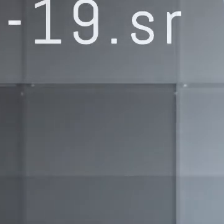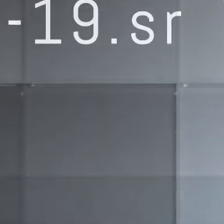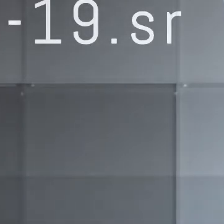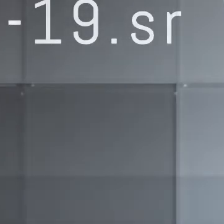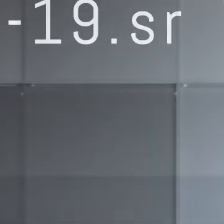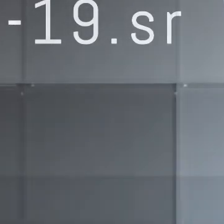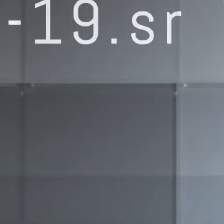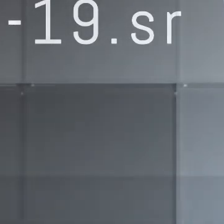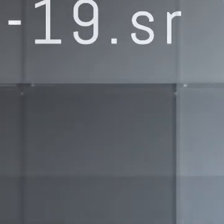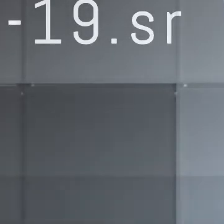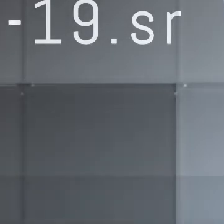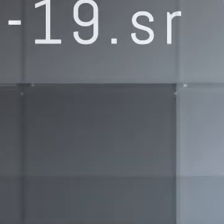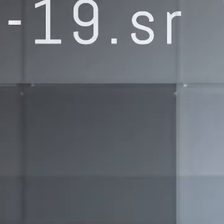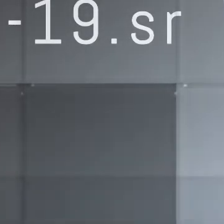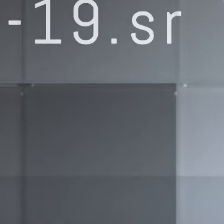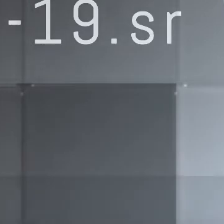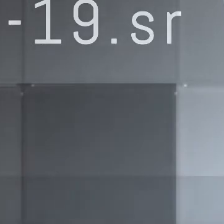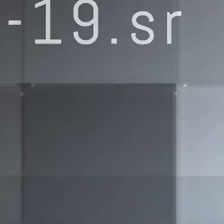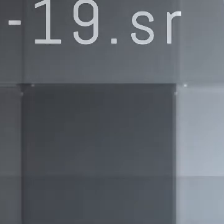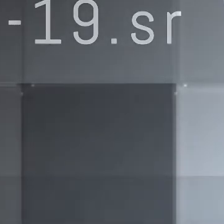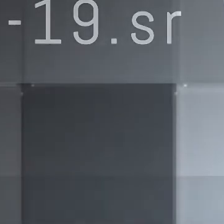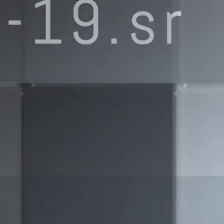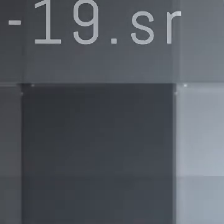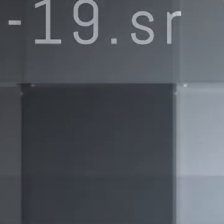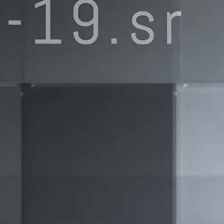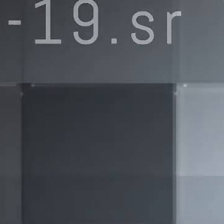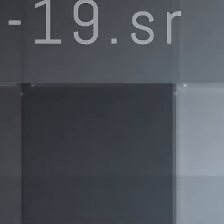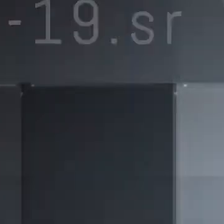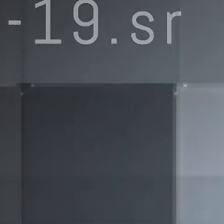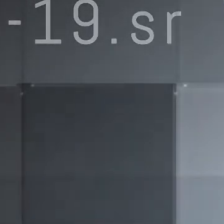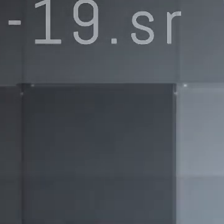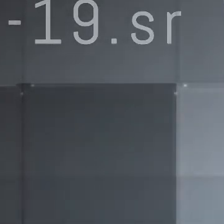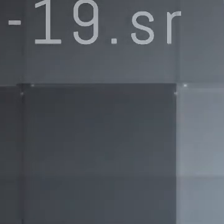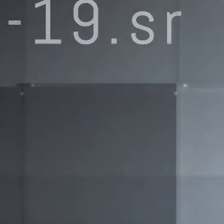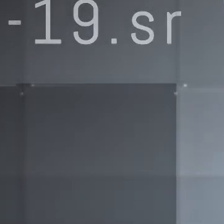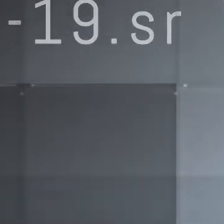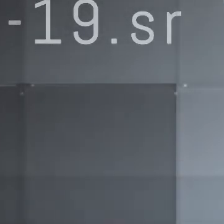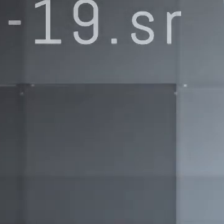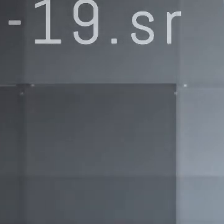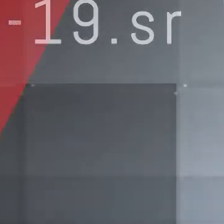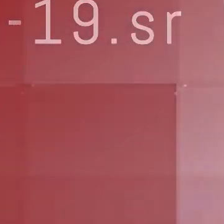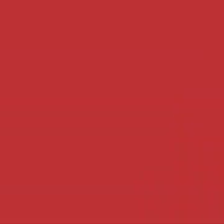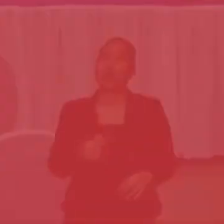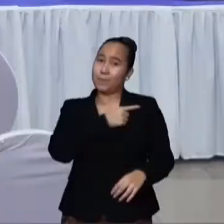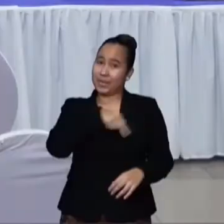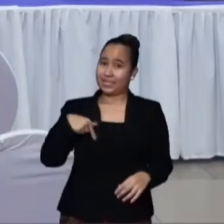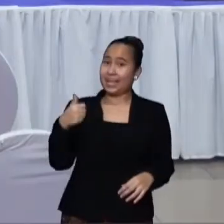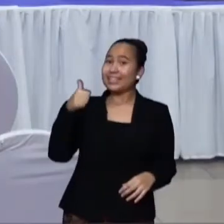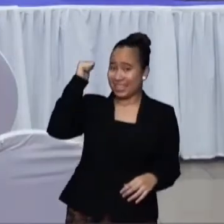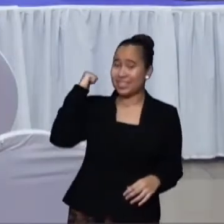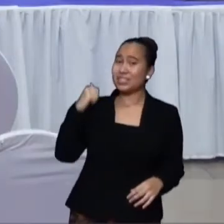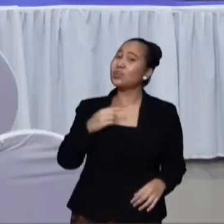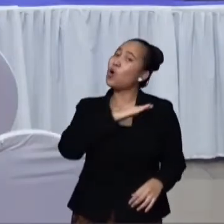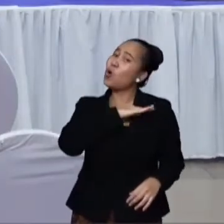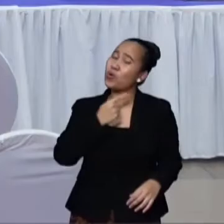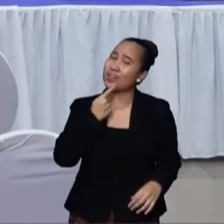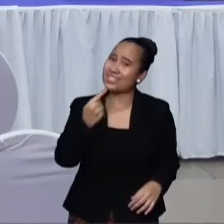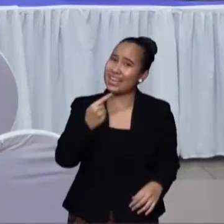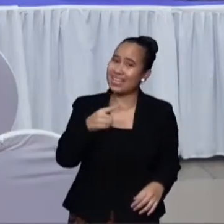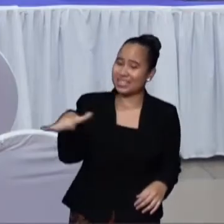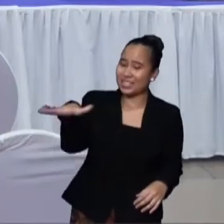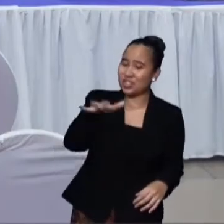maken kregen. De dorpen zijn afgegrendeld, maar de zaak is vooralsnog onder controle. We hebben een situatie in